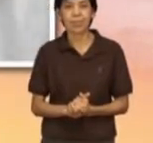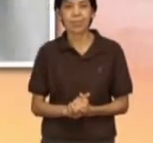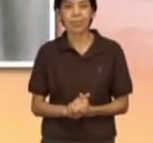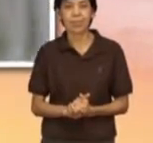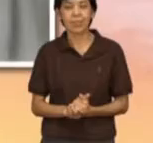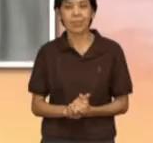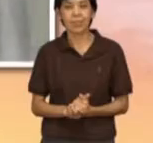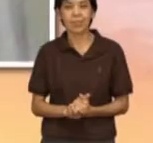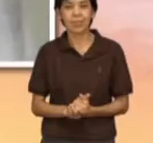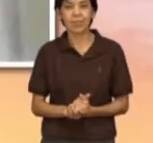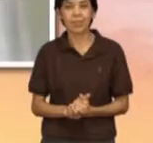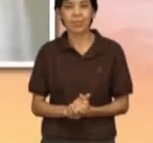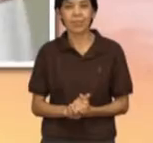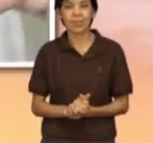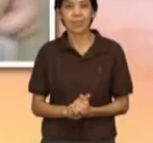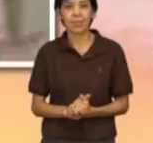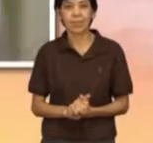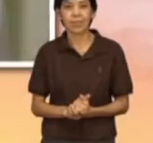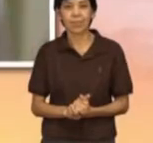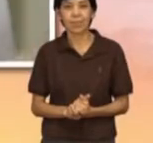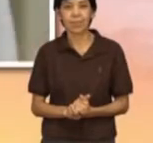หน้ามันจะมีแต่น้ำกะทิ